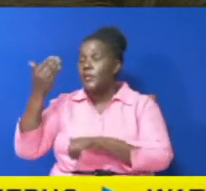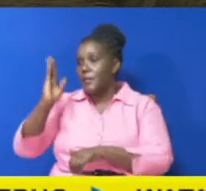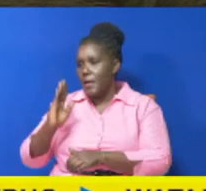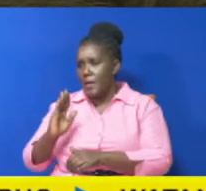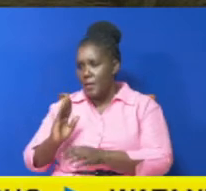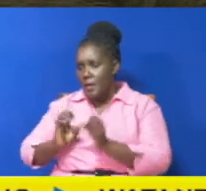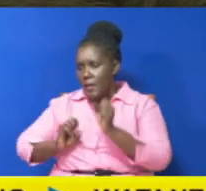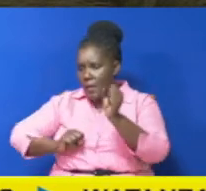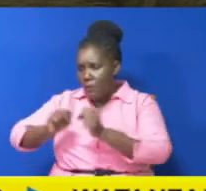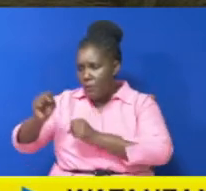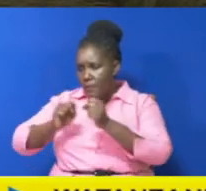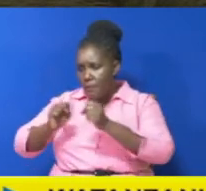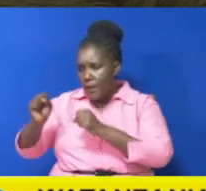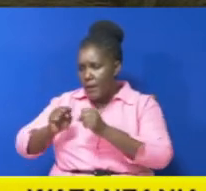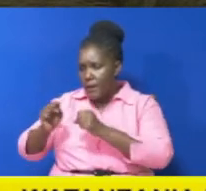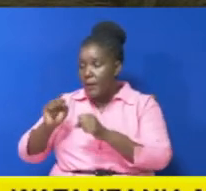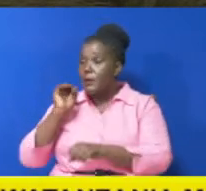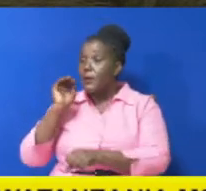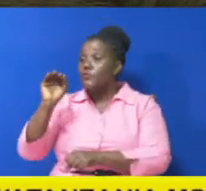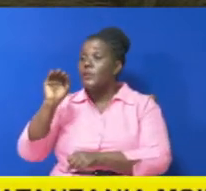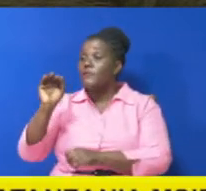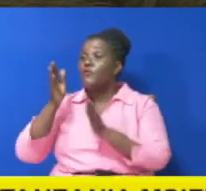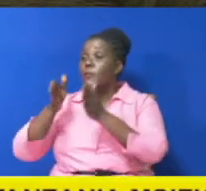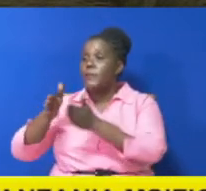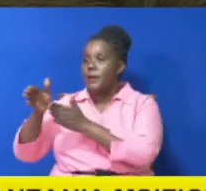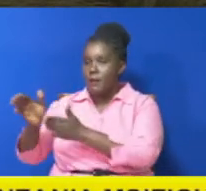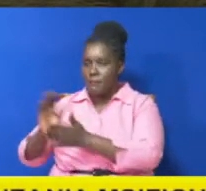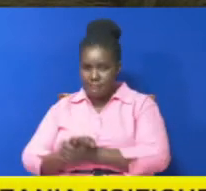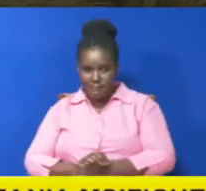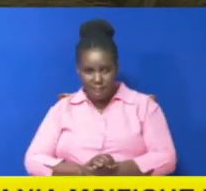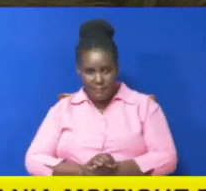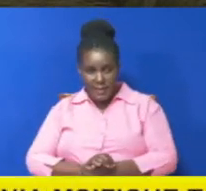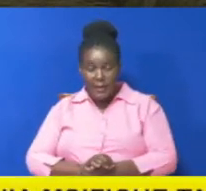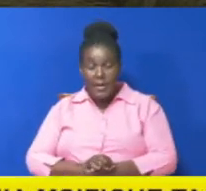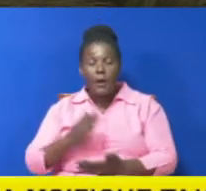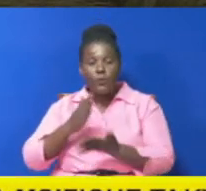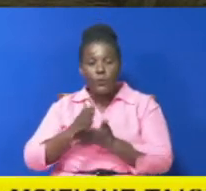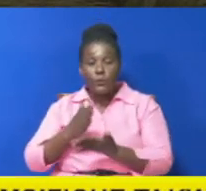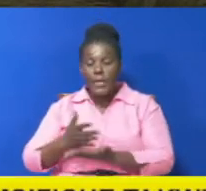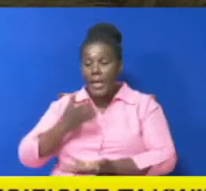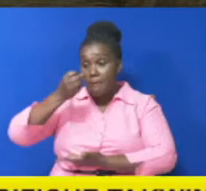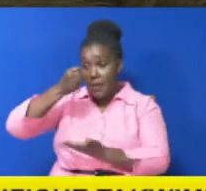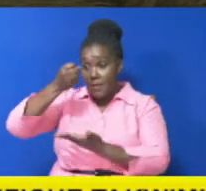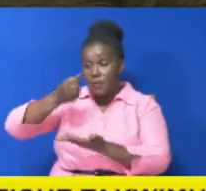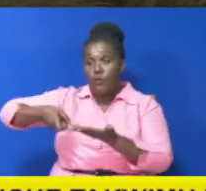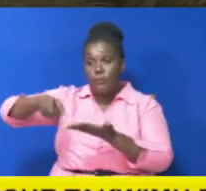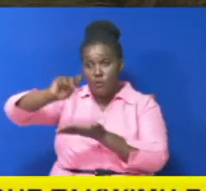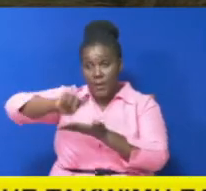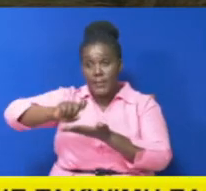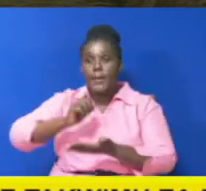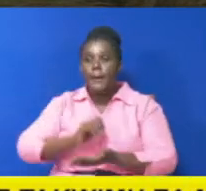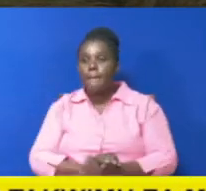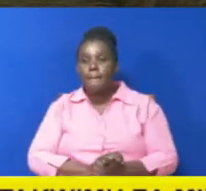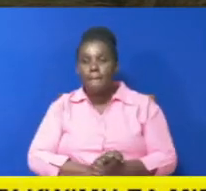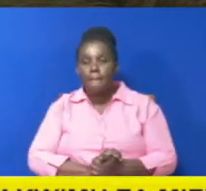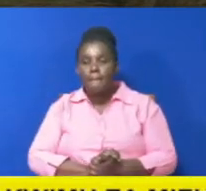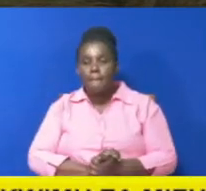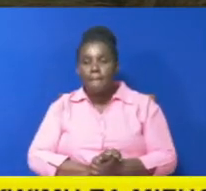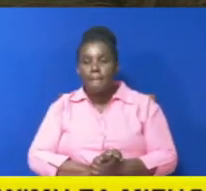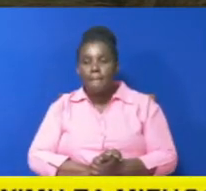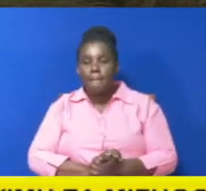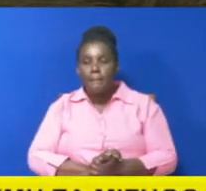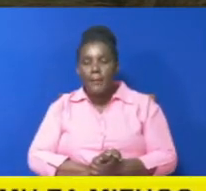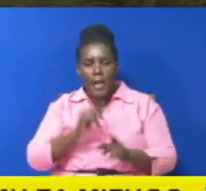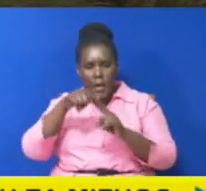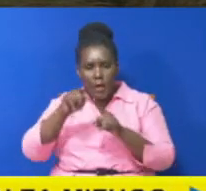na usafishaji haramu wa binadamu kwa miaka 3, ambapo wameongeza fedha kwenye mfuko wa kusaidia wahanga wa